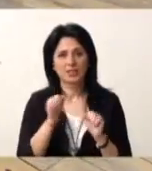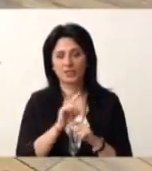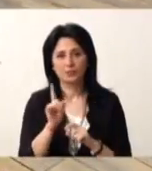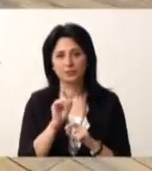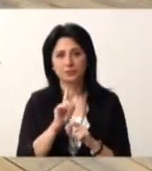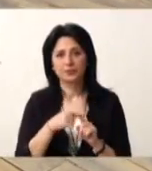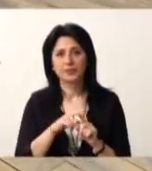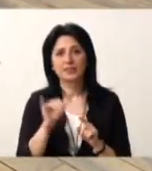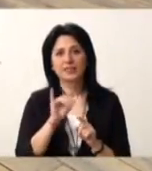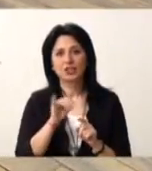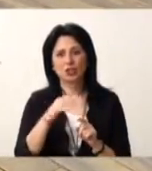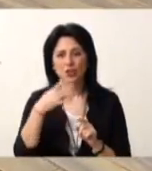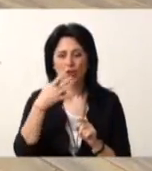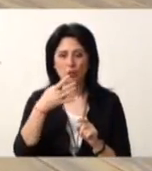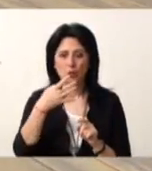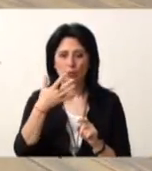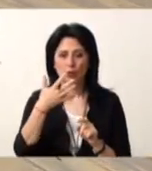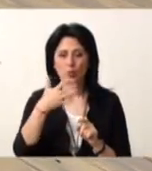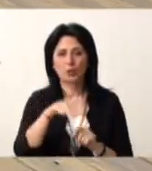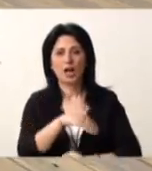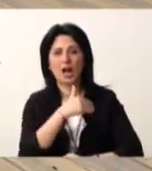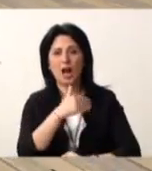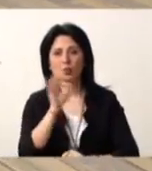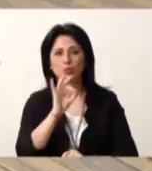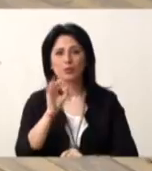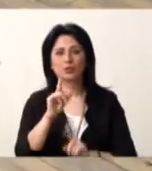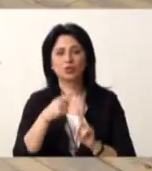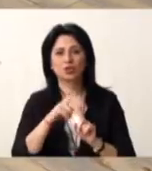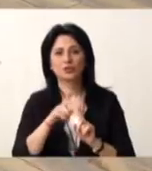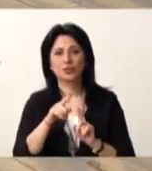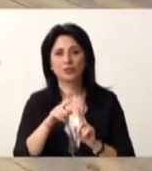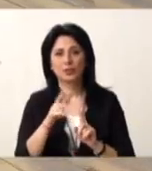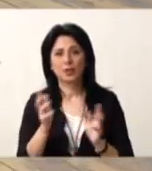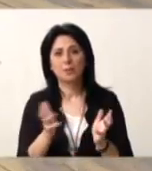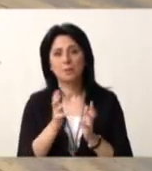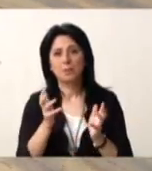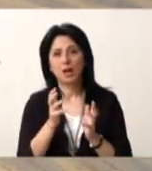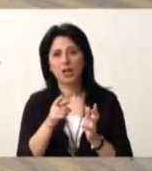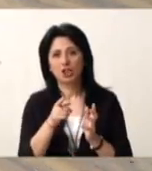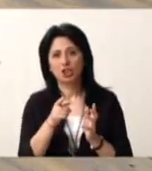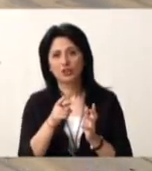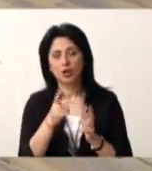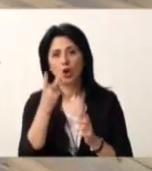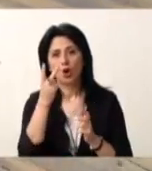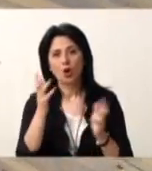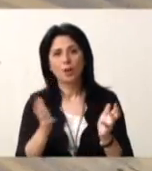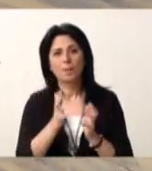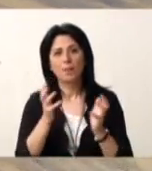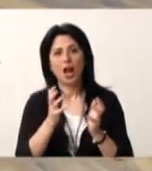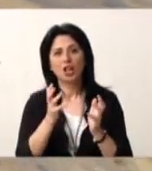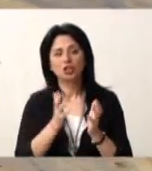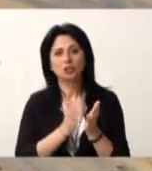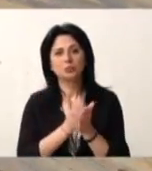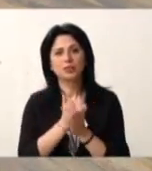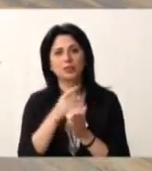ასეთ შემთხვევაში სადღაც აი 40-45 გრადუსის საკვები არის. აქ მე ბალიშები რატომ აქვს? მოდით ორი ბალიშის პრინციპიო,